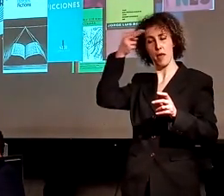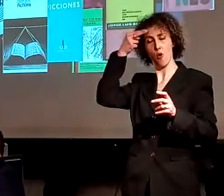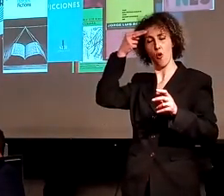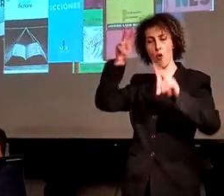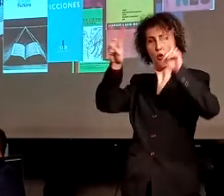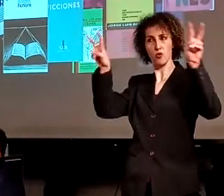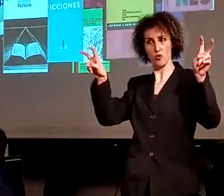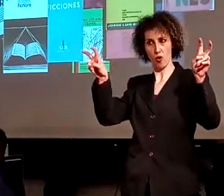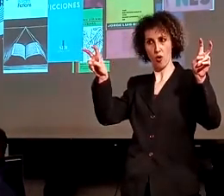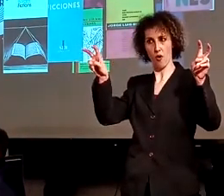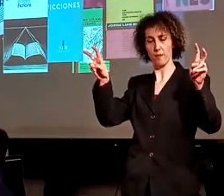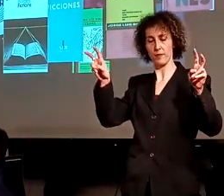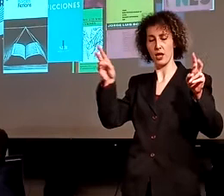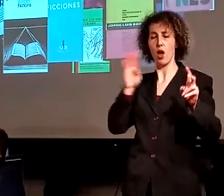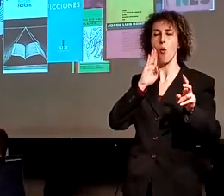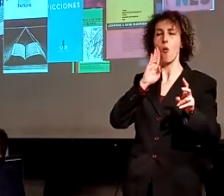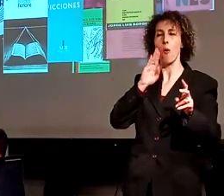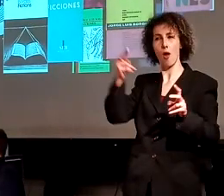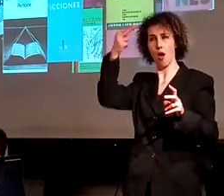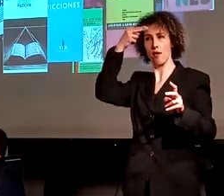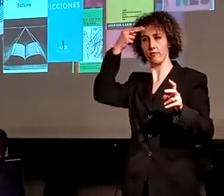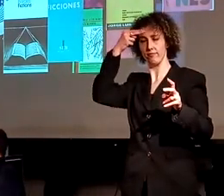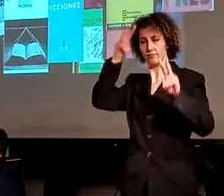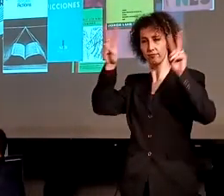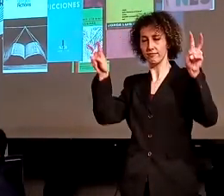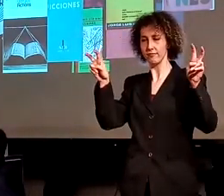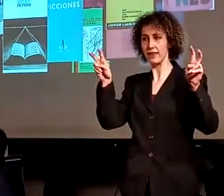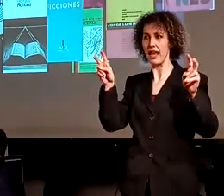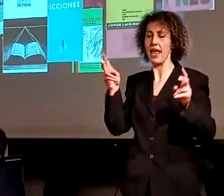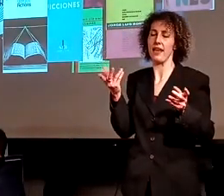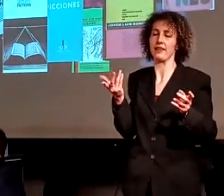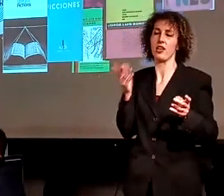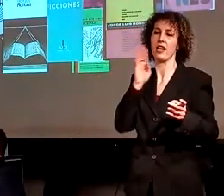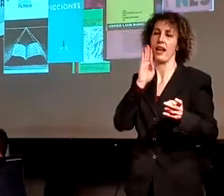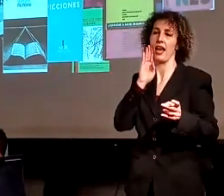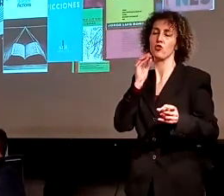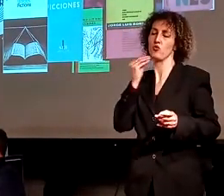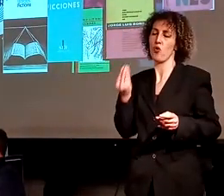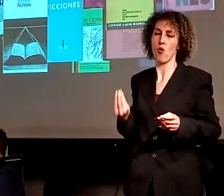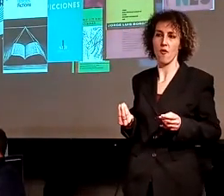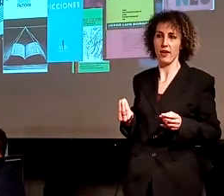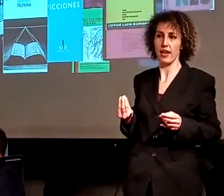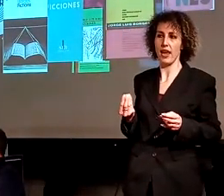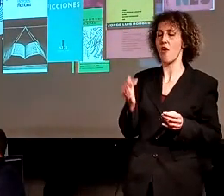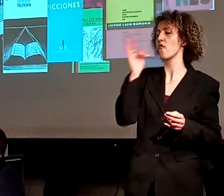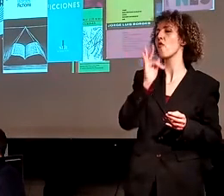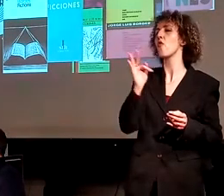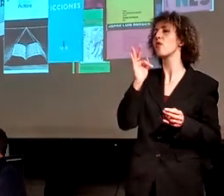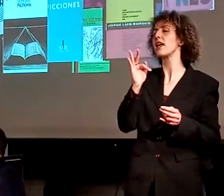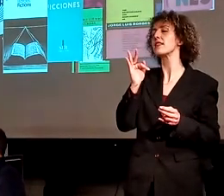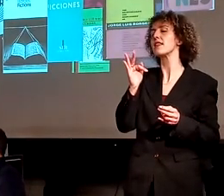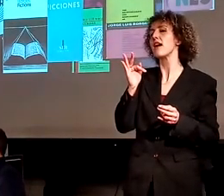quello che ricorda che la che parla di questo ragazzo di campagna irineu funes figlio di